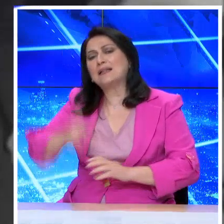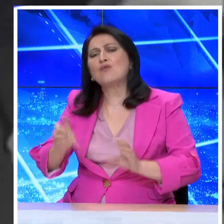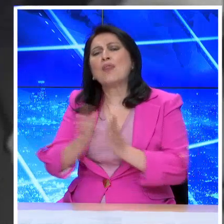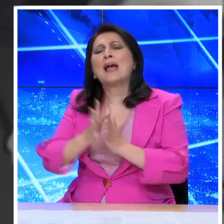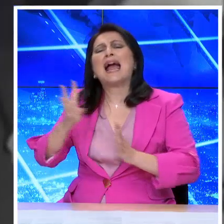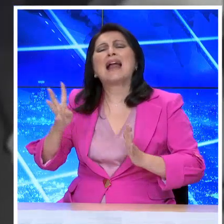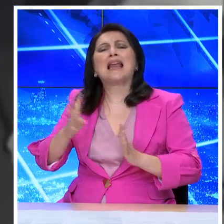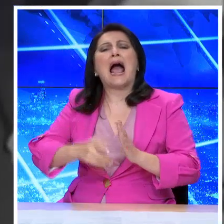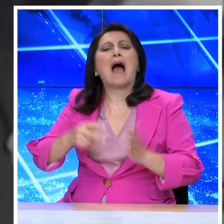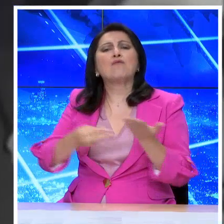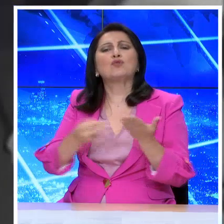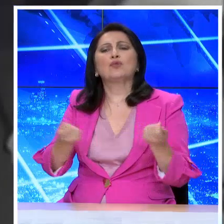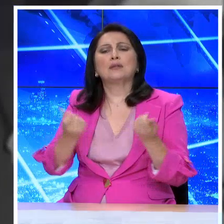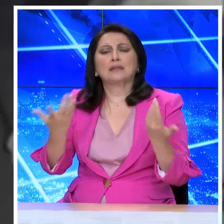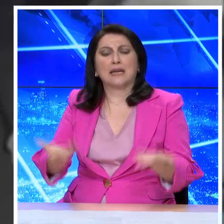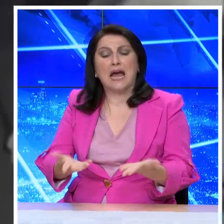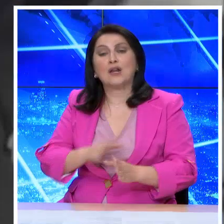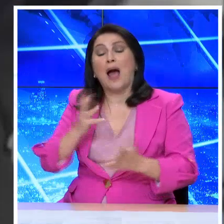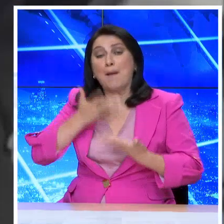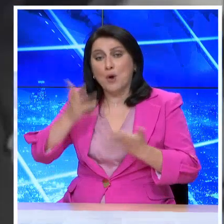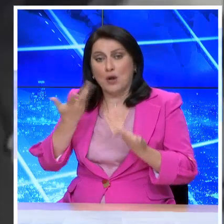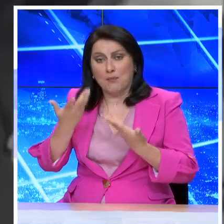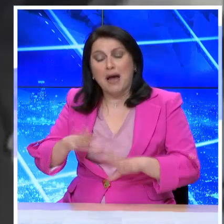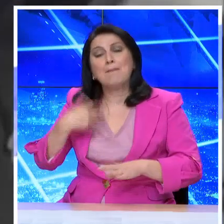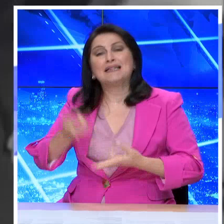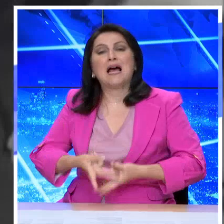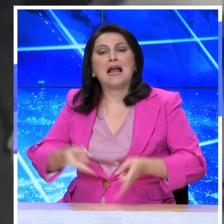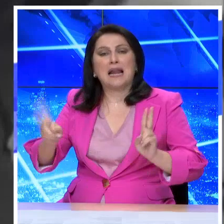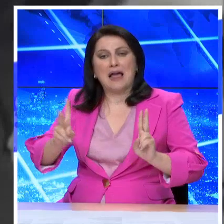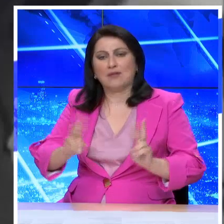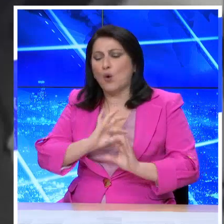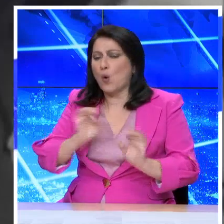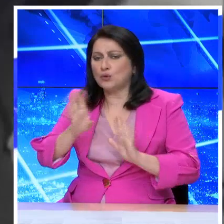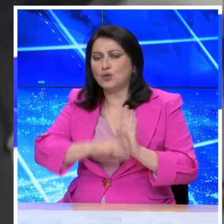Αυγούστου. Μετά την απολογία του αφέθηκε ελεύθερος, χωρίς όρους, μέχρι τη δικάση μου.